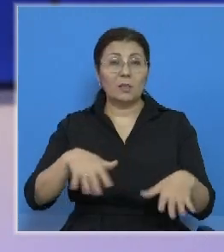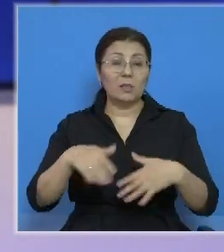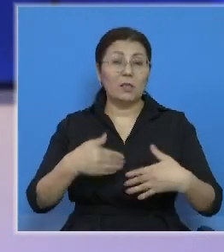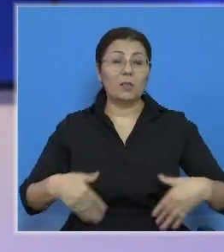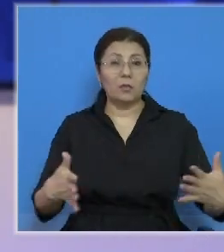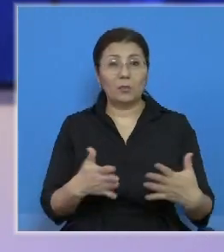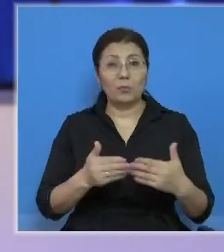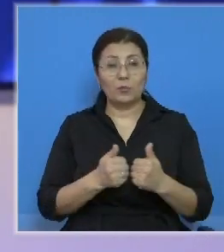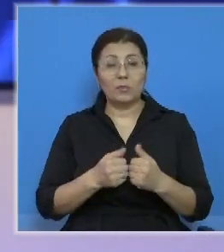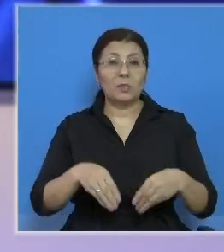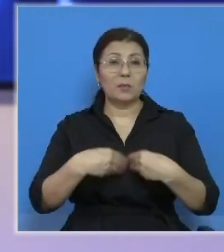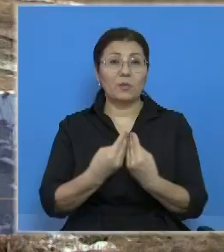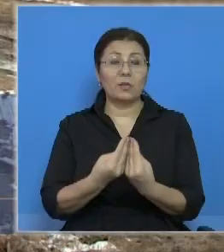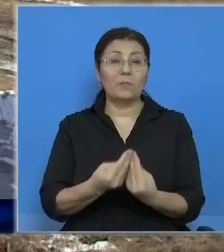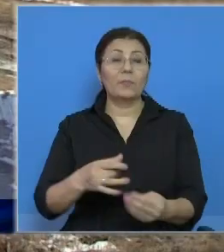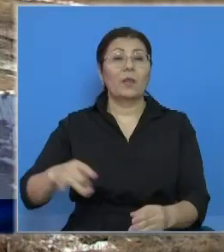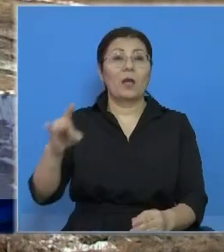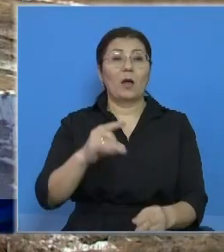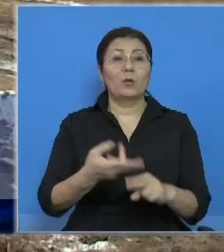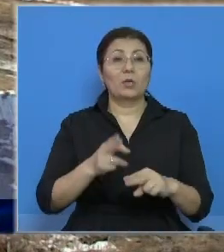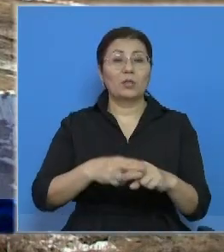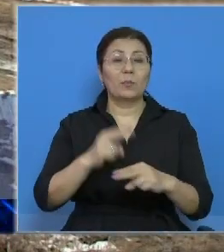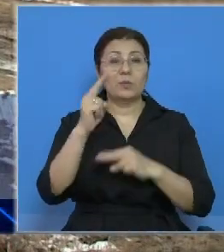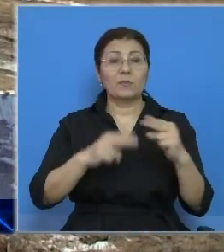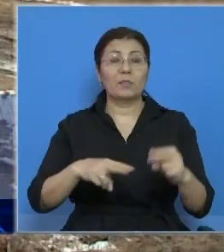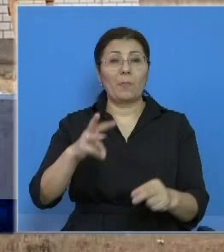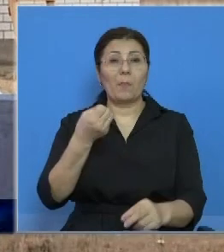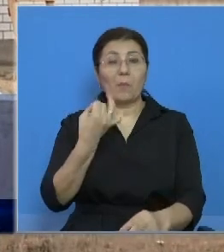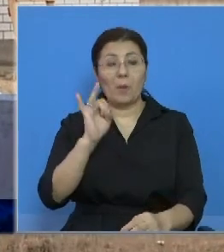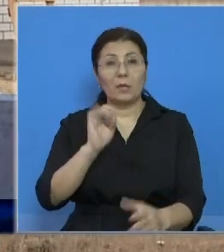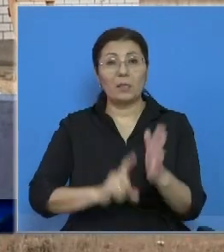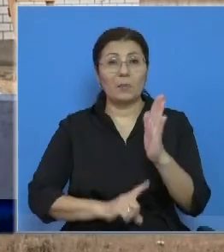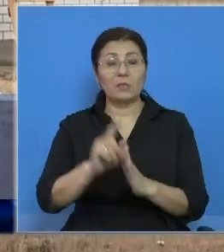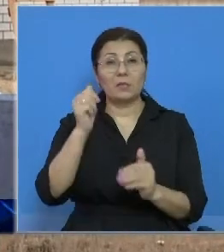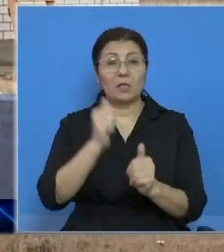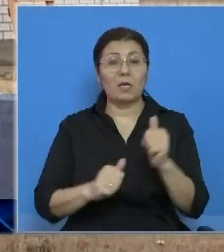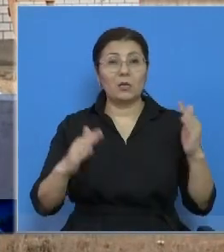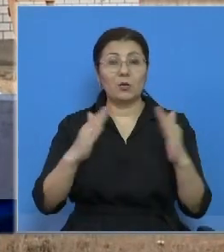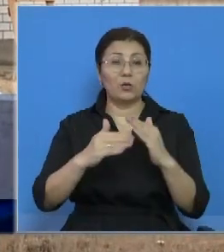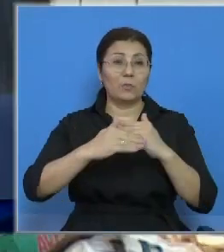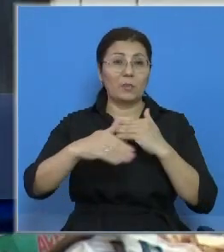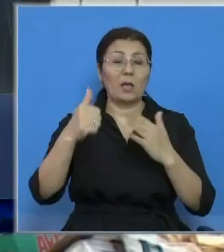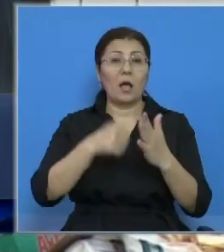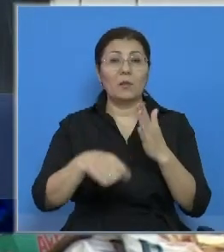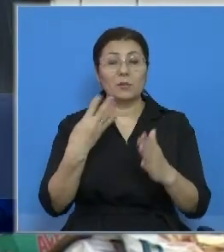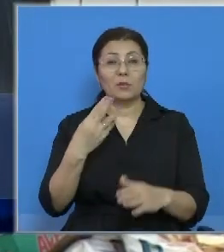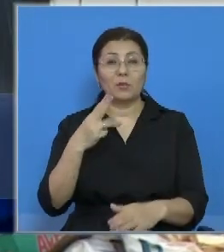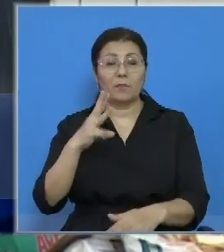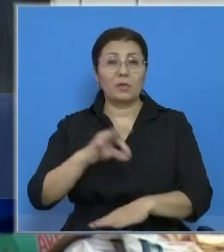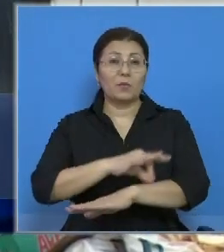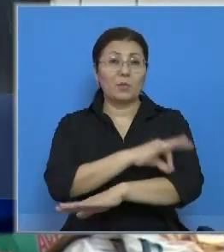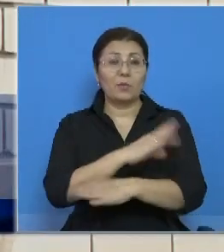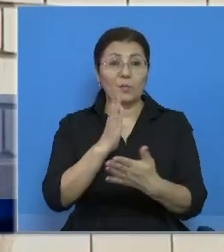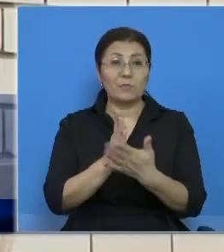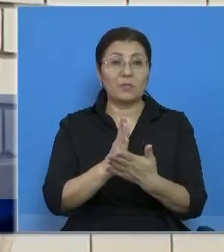отбасылар қоныстанады. Аудандағы бұл құрылыс биыл мамыр айында басталды. Әр үйдің аумағы шамамен 64 шаршы метр болады.